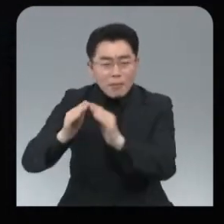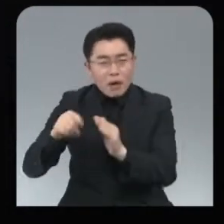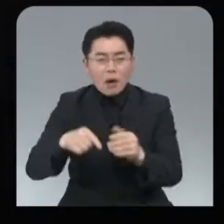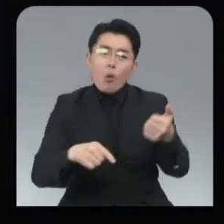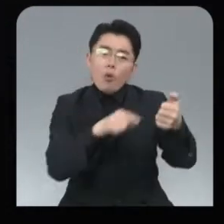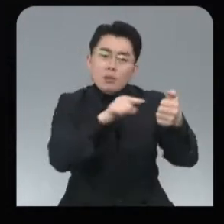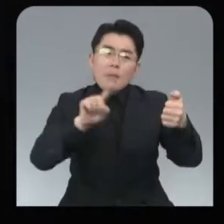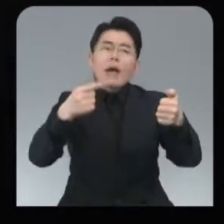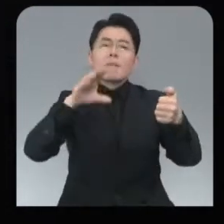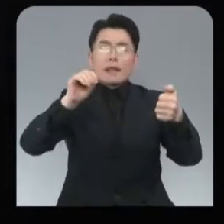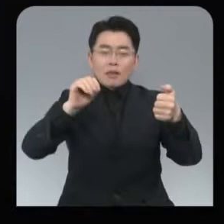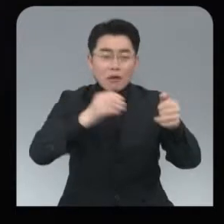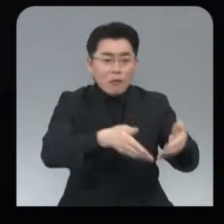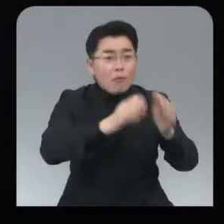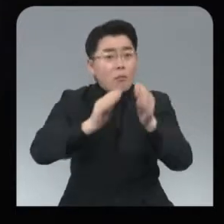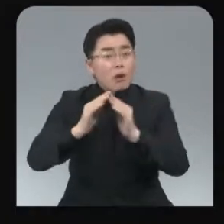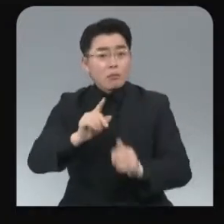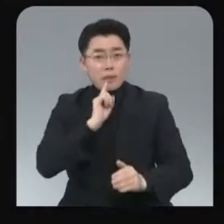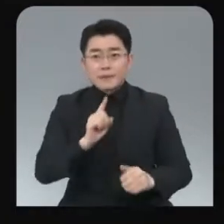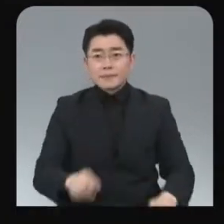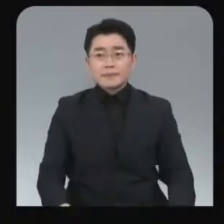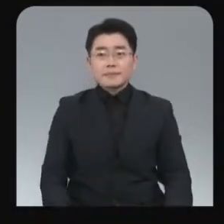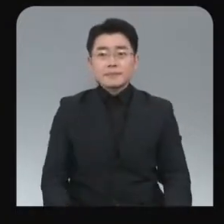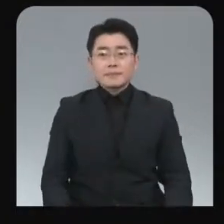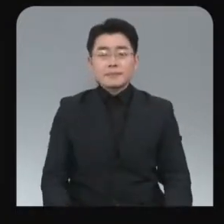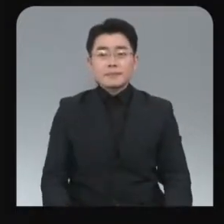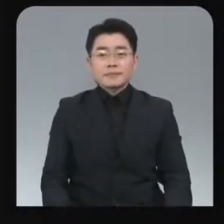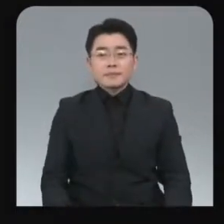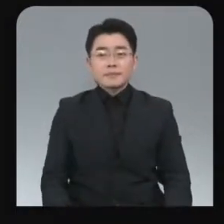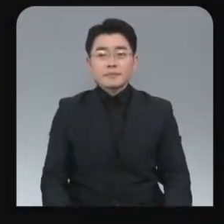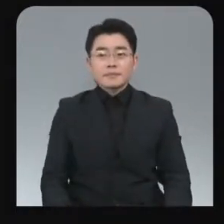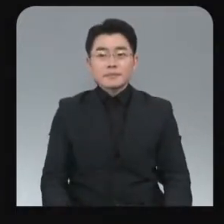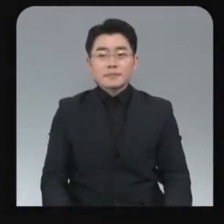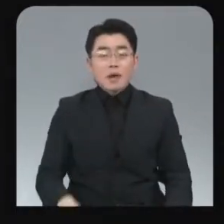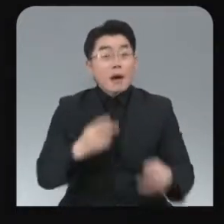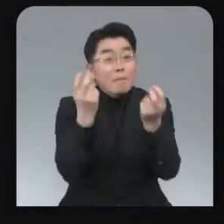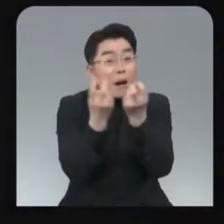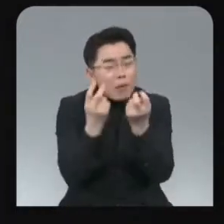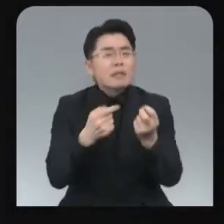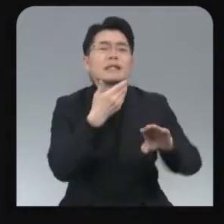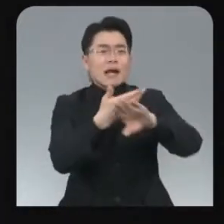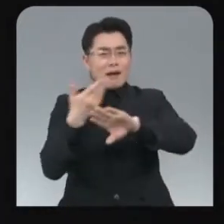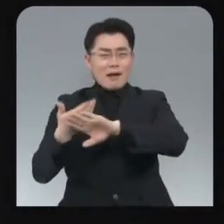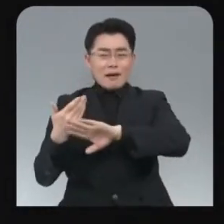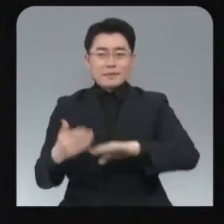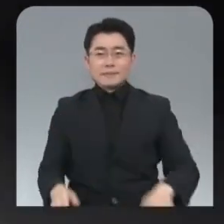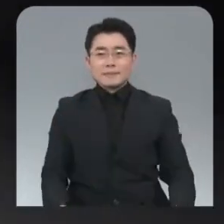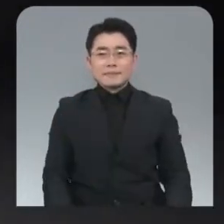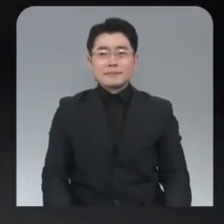호에서 100만 호 이상 짓겠다는 겁니다. 다만 방식에서는 차이가 있습니다.